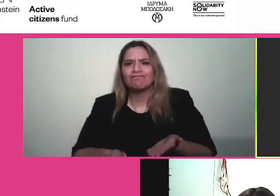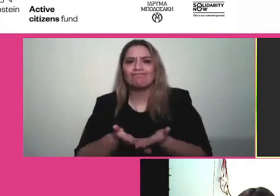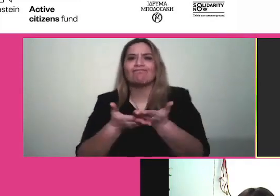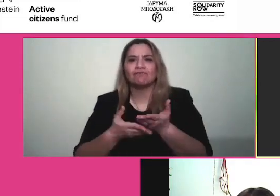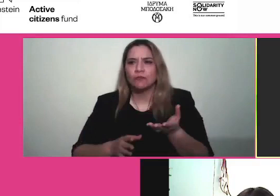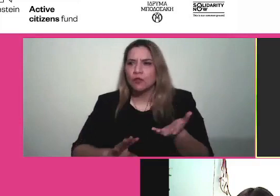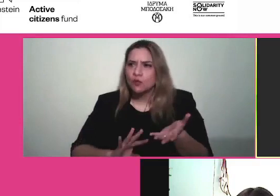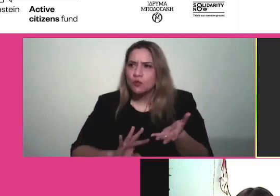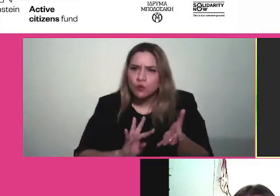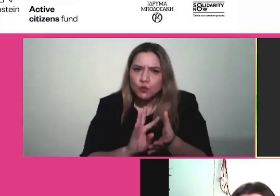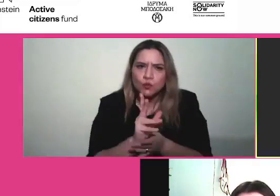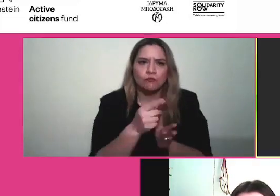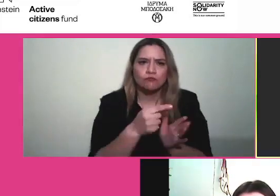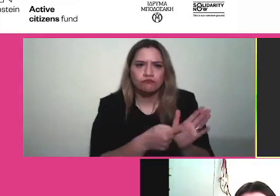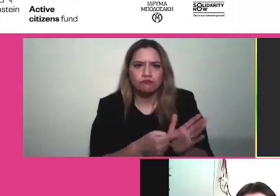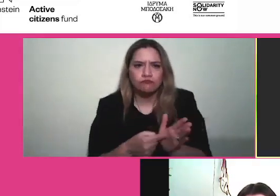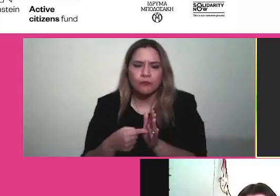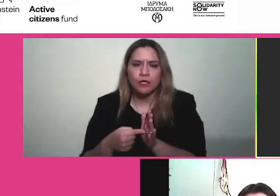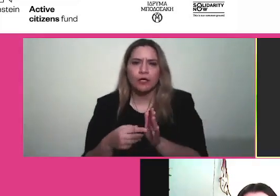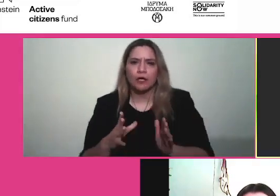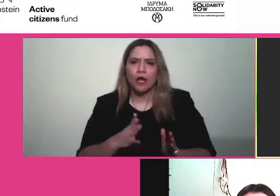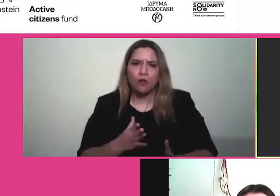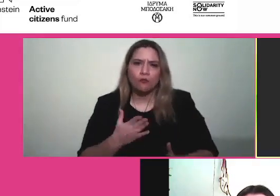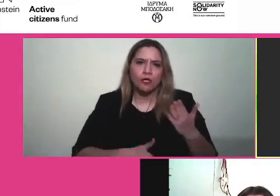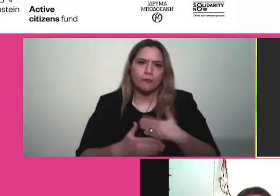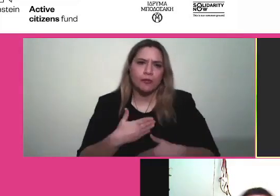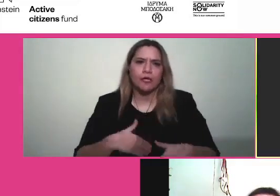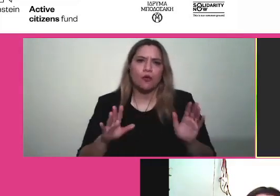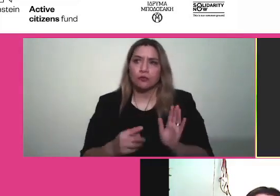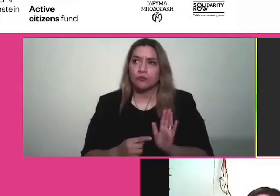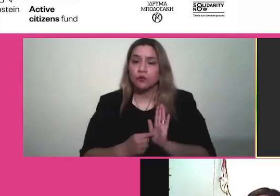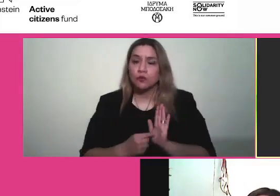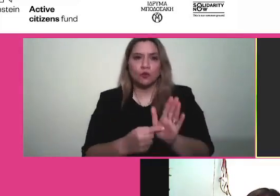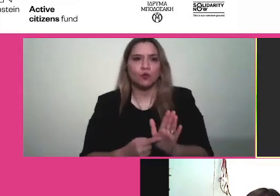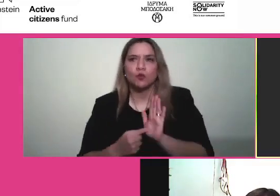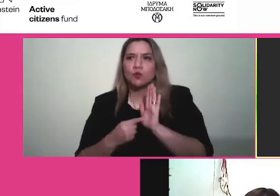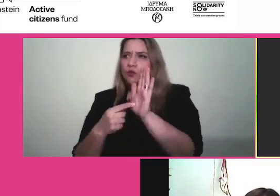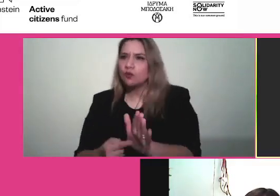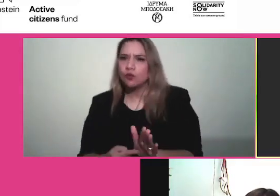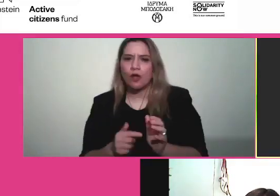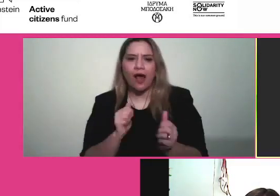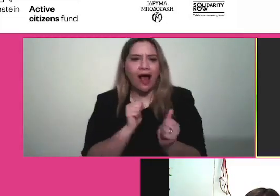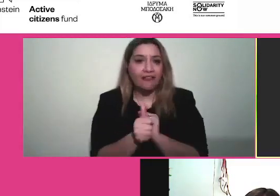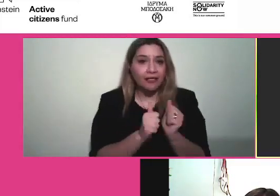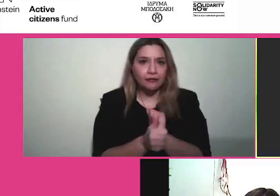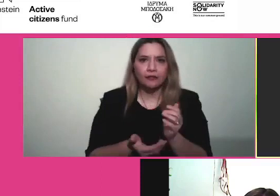προώθησε τους ανθρώπους με αναπηρία, δεν ανέδειξε κανέναν αθλητή